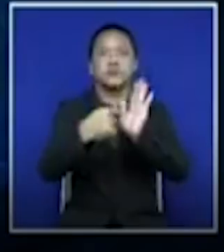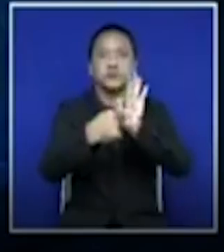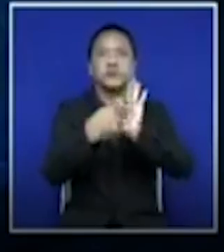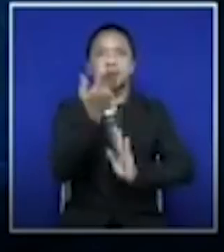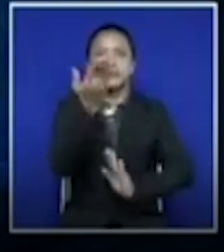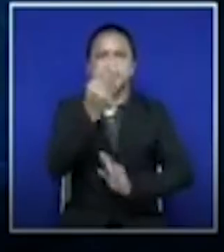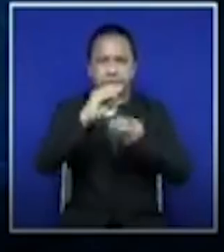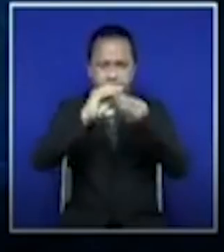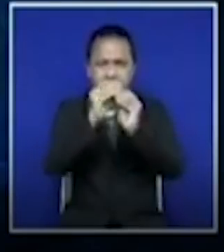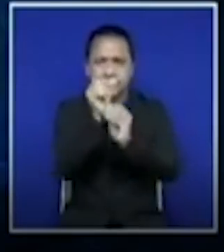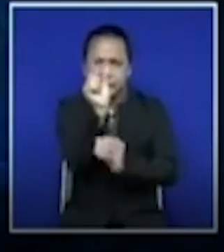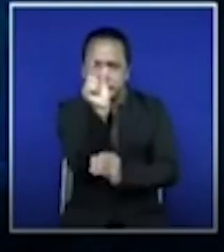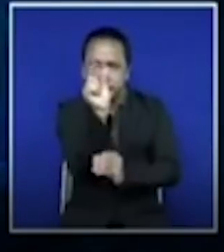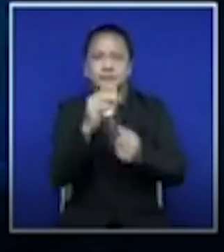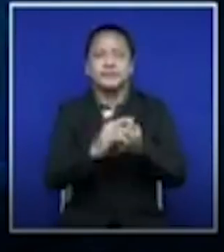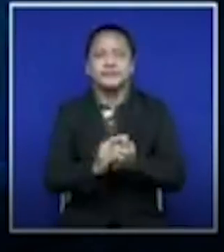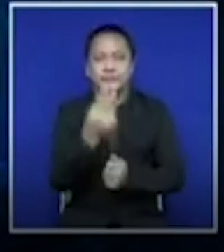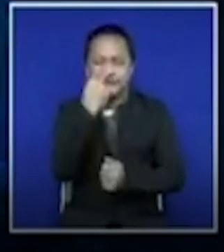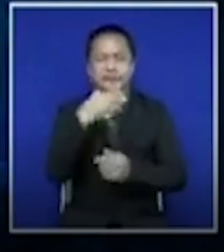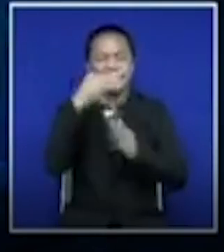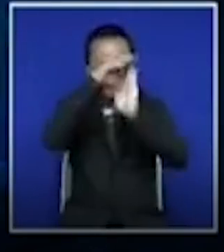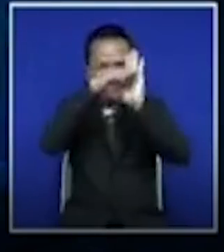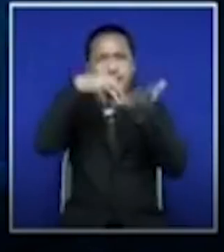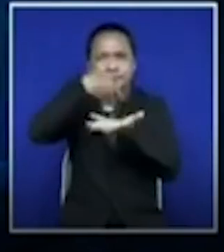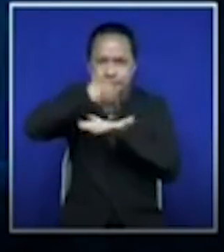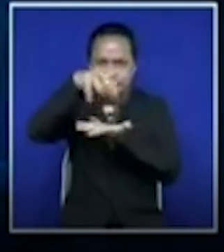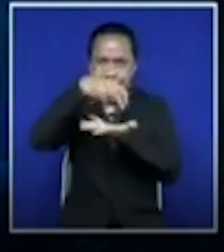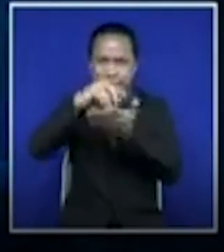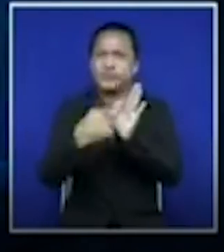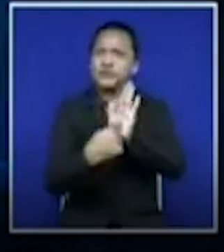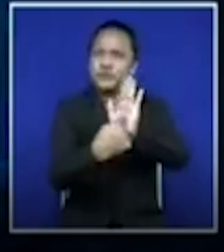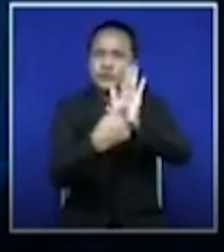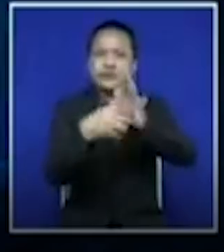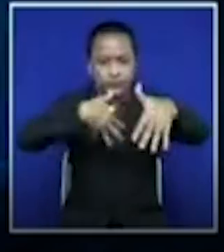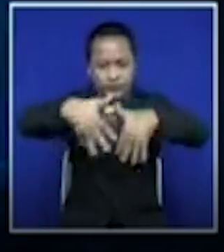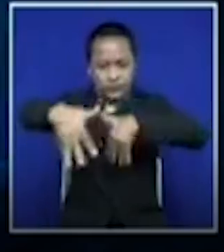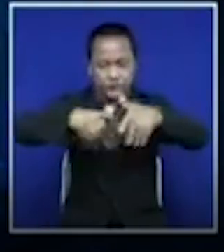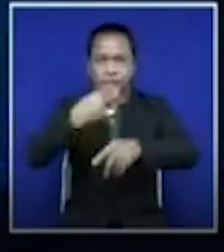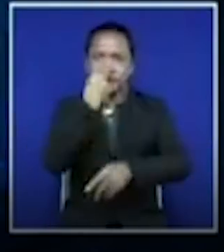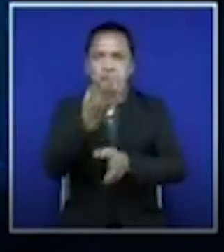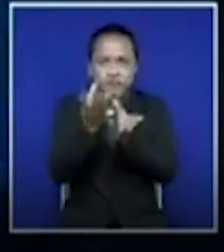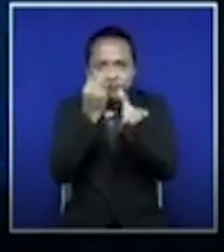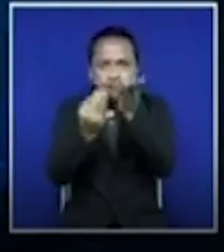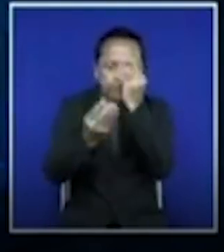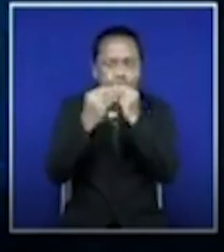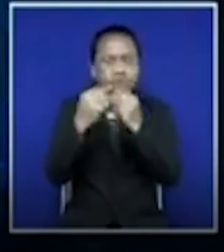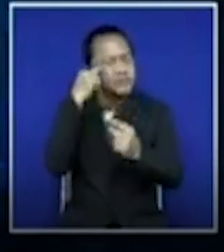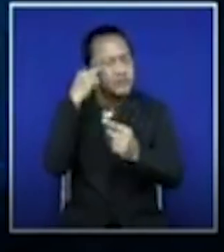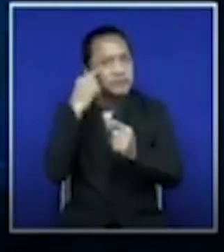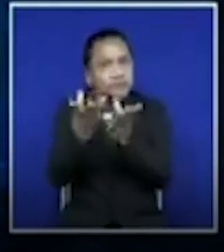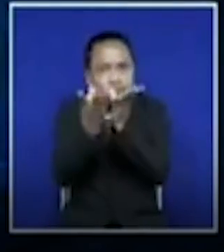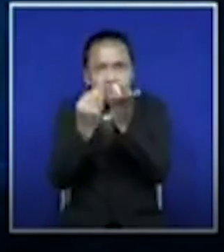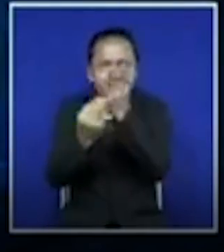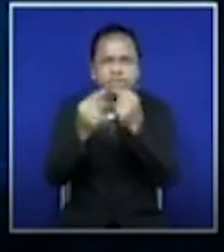าจะตัวหนังสือเล็กสักนิดนึงนะครับแต่ว่าอยากจะใช้พื้นที่ตรงนี้นำเสนอให้กับพี่น้องประชาชนได้ไปใช้ข้อมูล